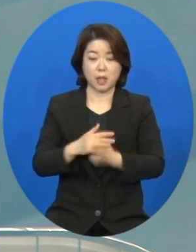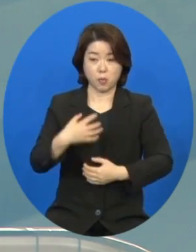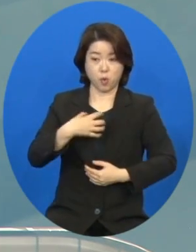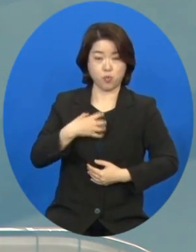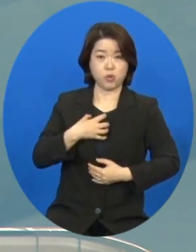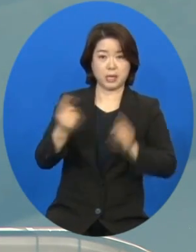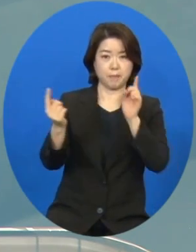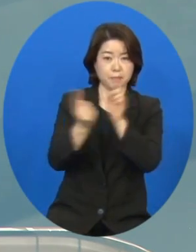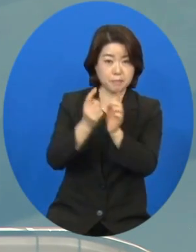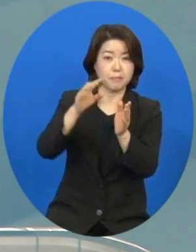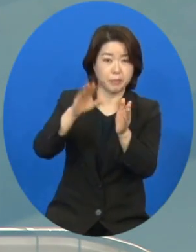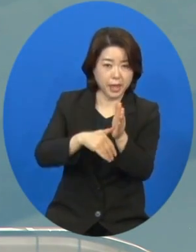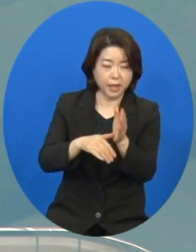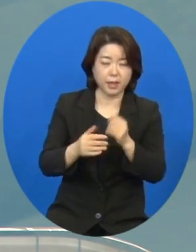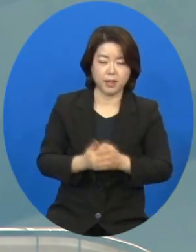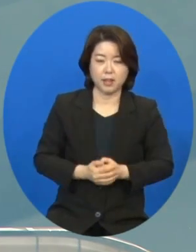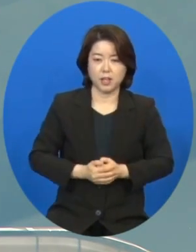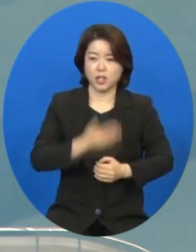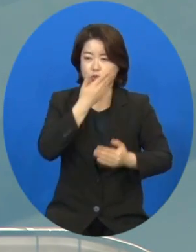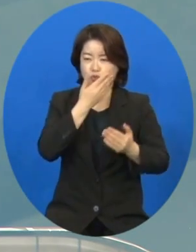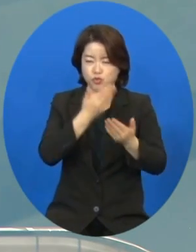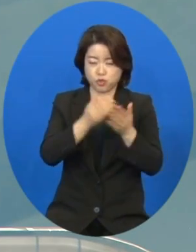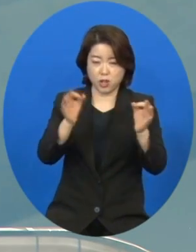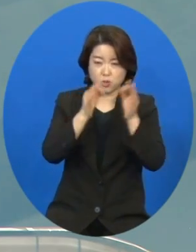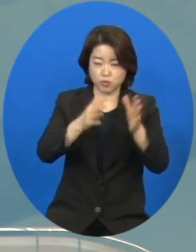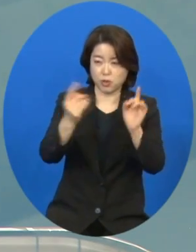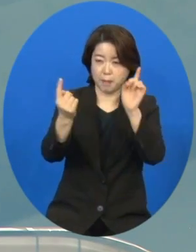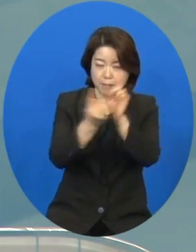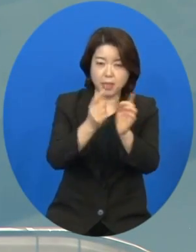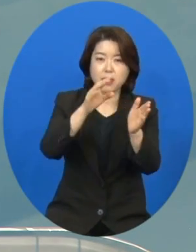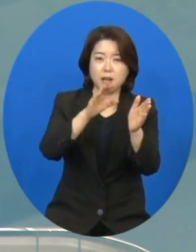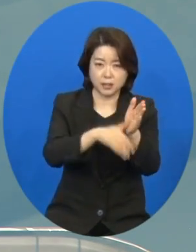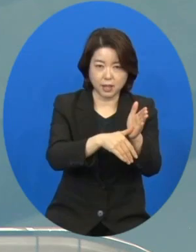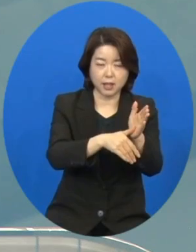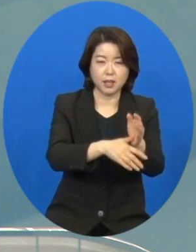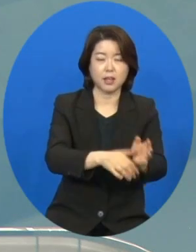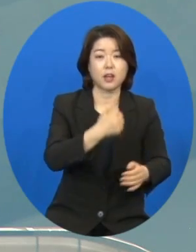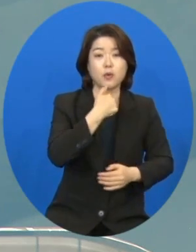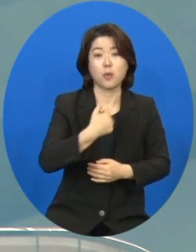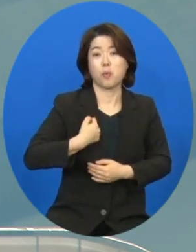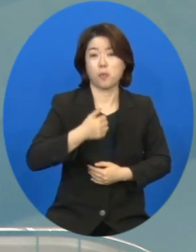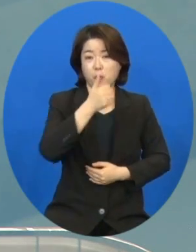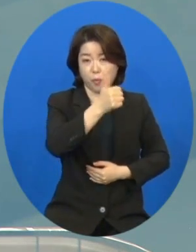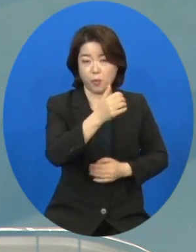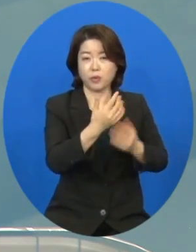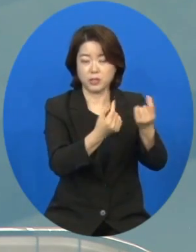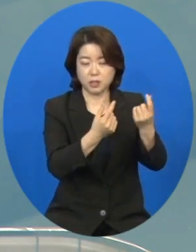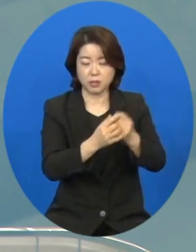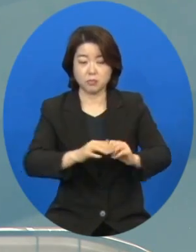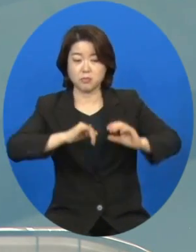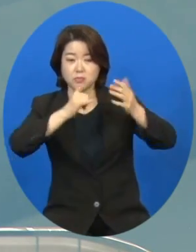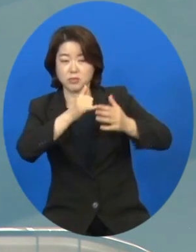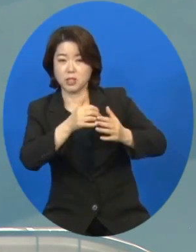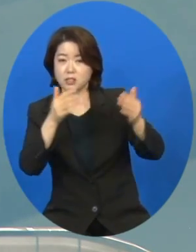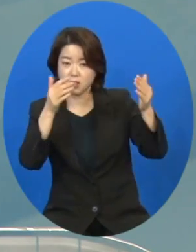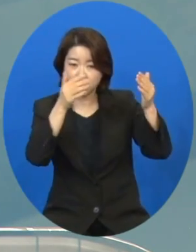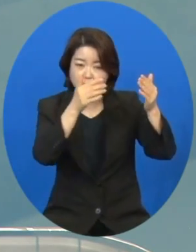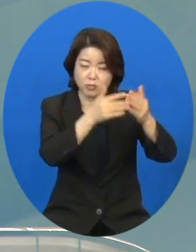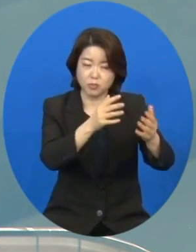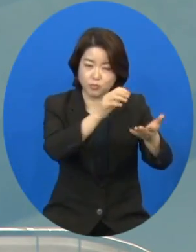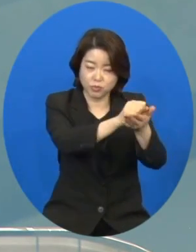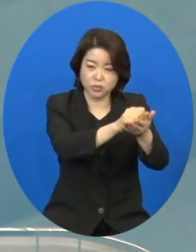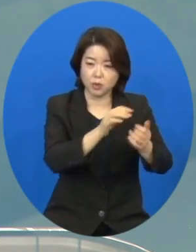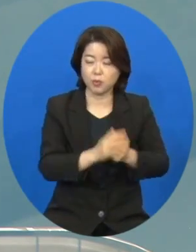때, 결정적인 순간이 올 때 빌라도처럼 세상 붙잡고 예수님 버리는